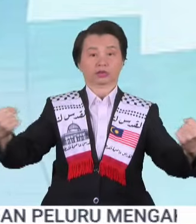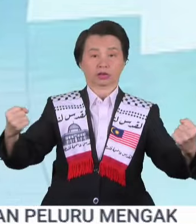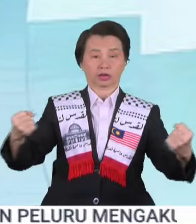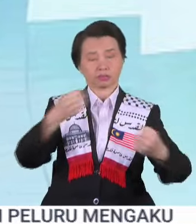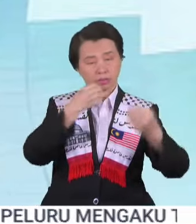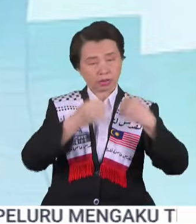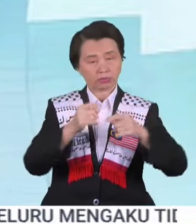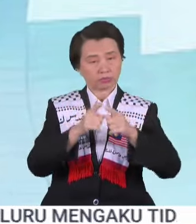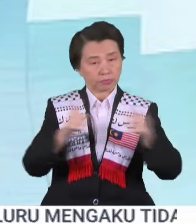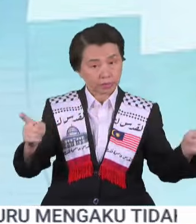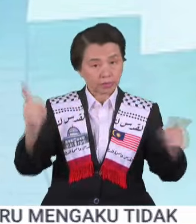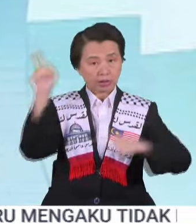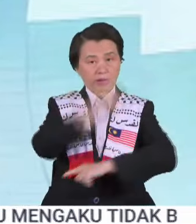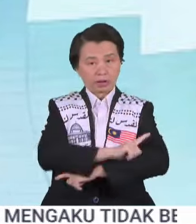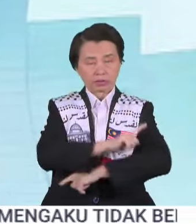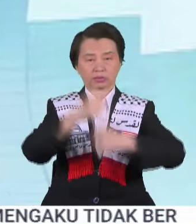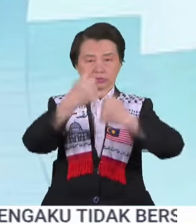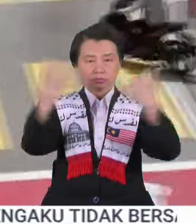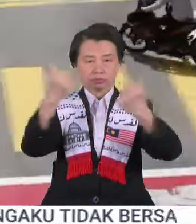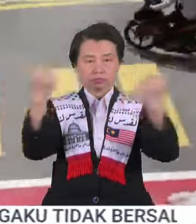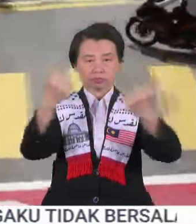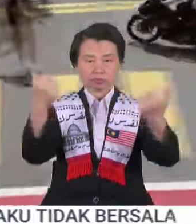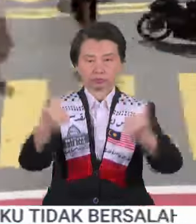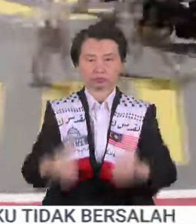diamalkan sepanjang hari raya.